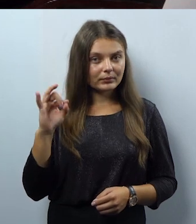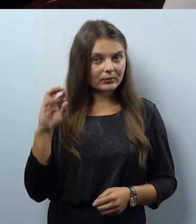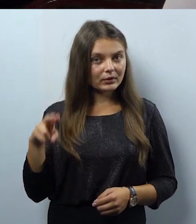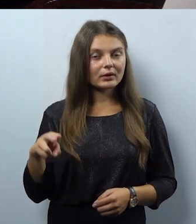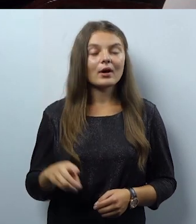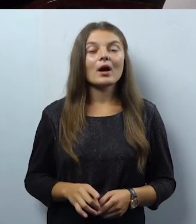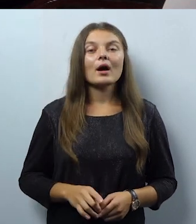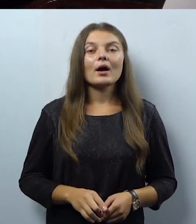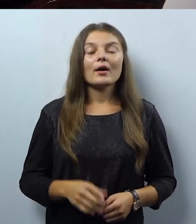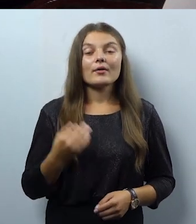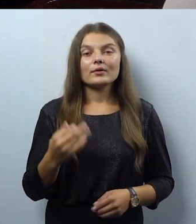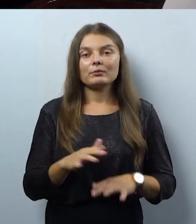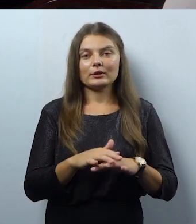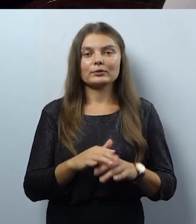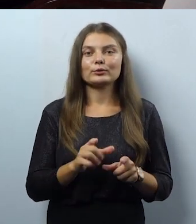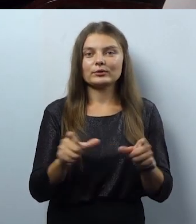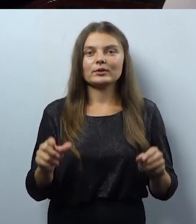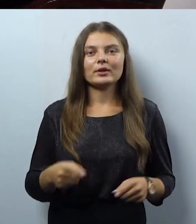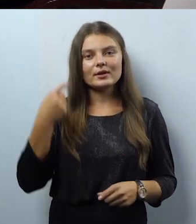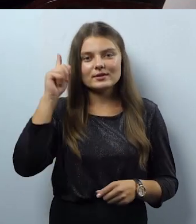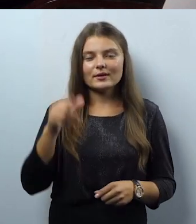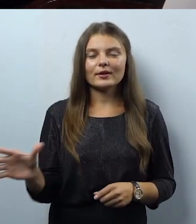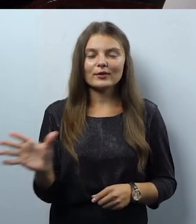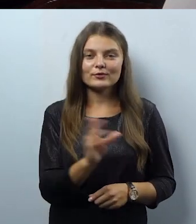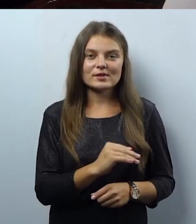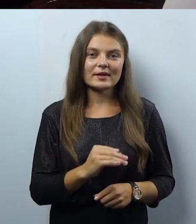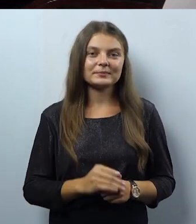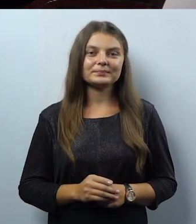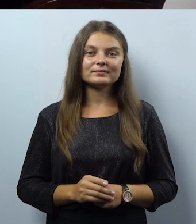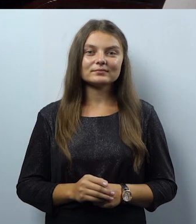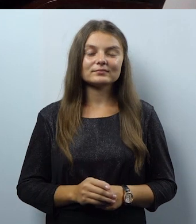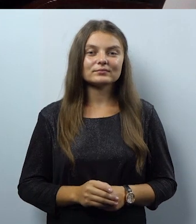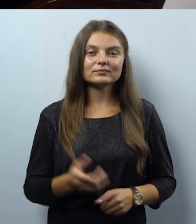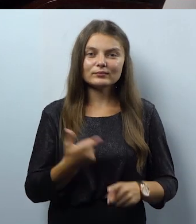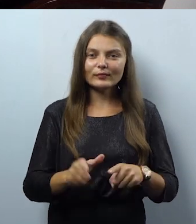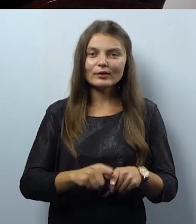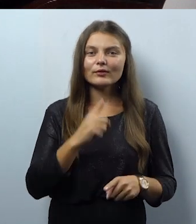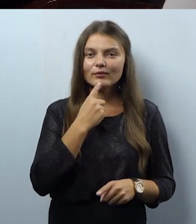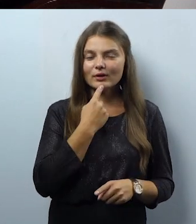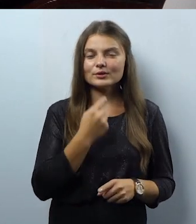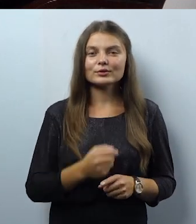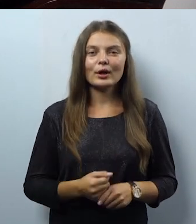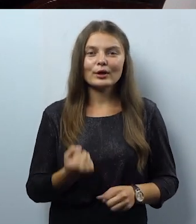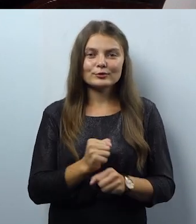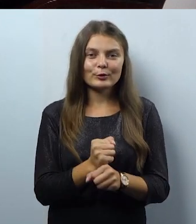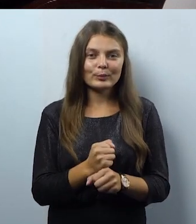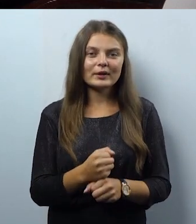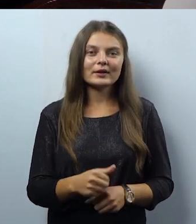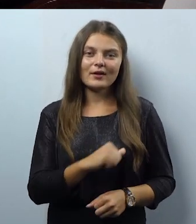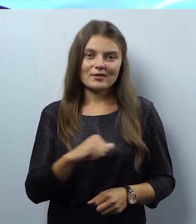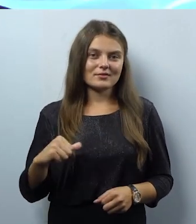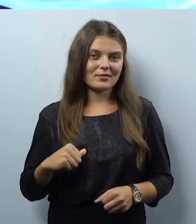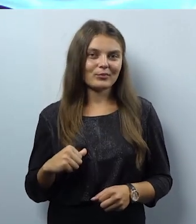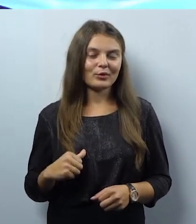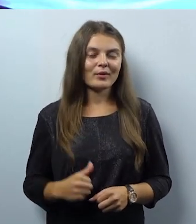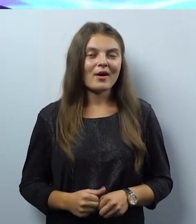порахує десь. Скаже, чи має бути так, чи так. Ви розумієте, що дуже складно щось зробити самому. Якщо